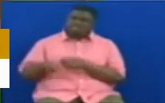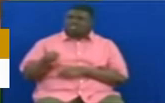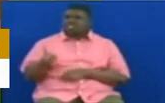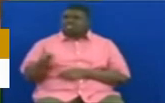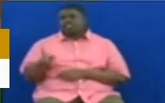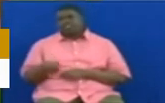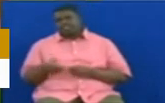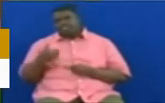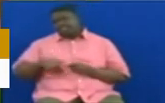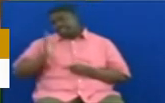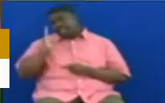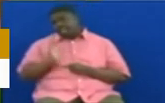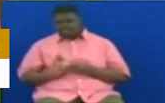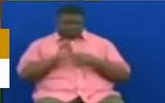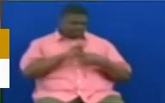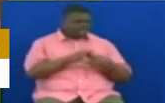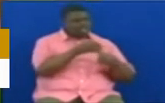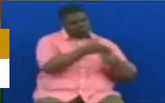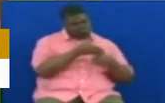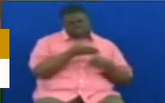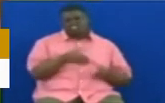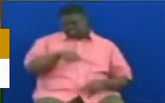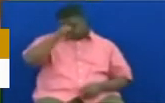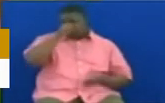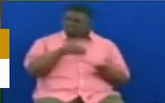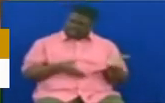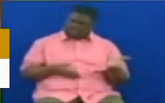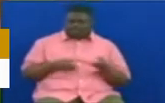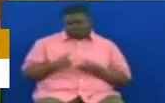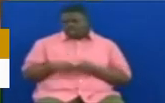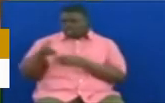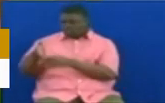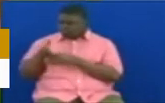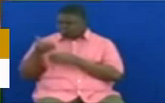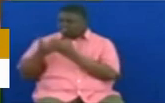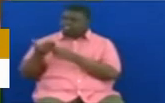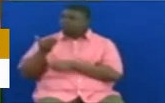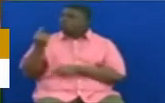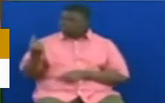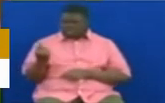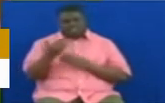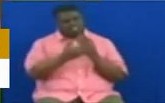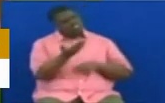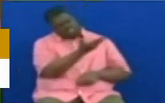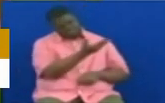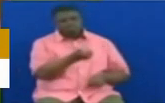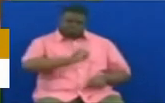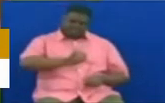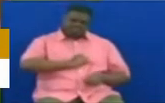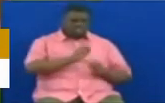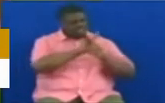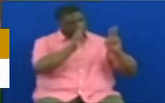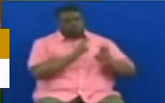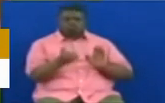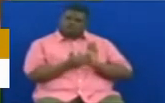kuingia serikali na kampuni, ni private international law. Inaweza kuingia kampuni ya nchi moja na nchi nyingine, ni private international law. Kwa